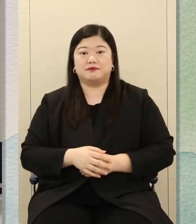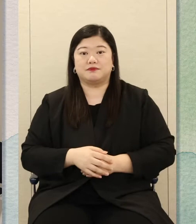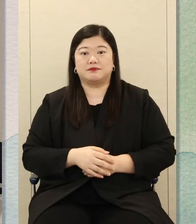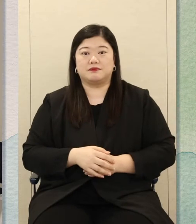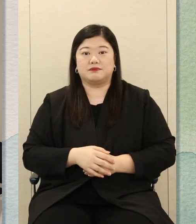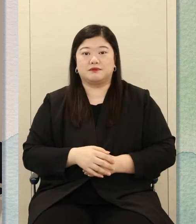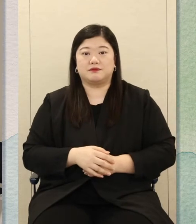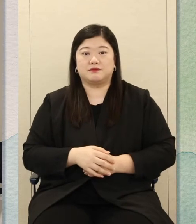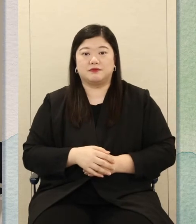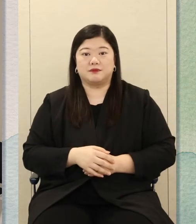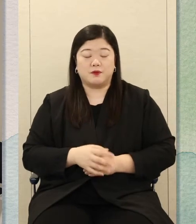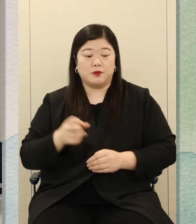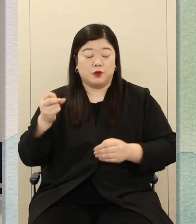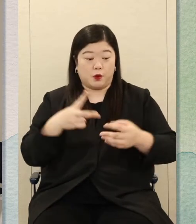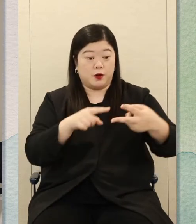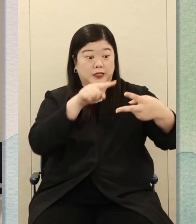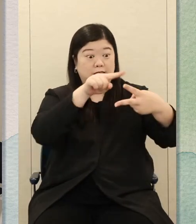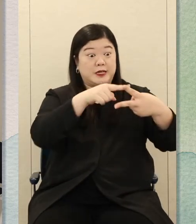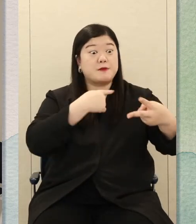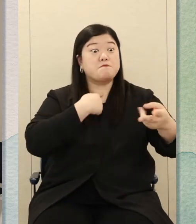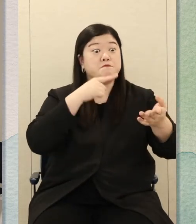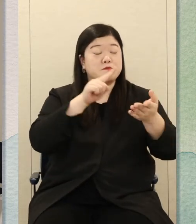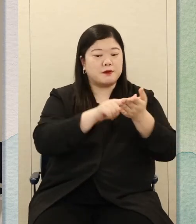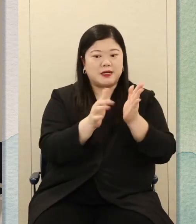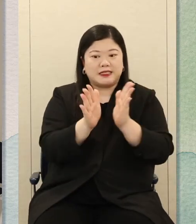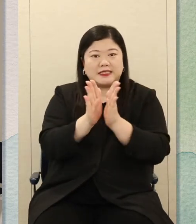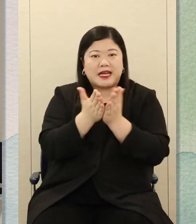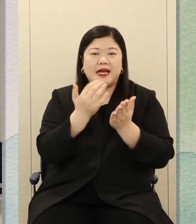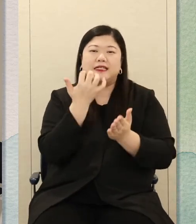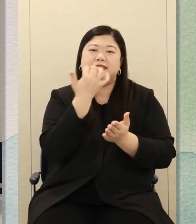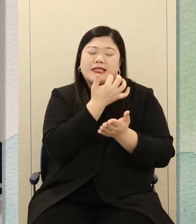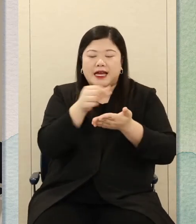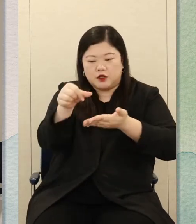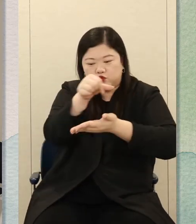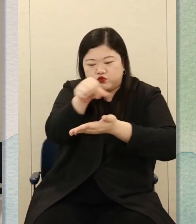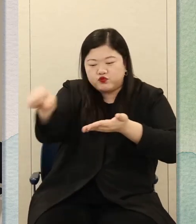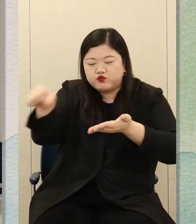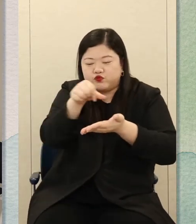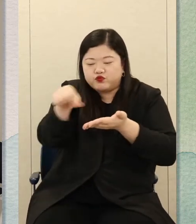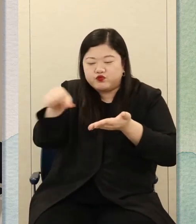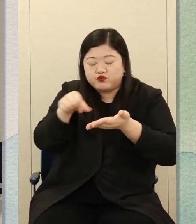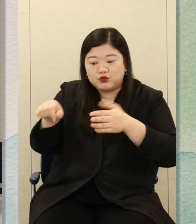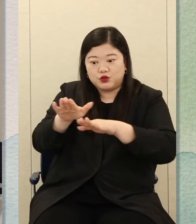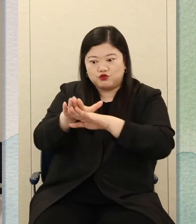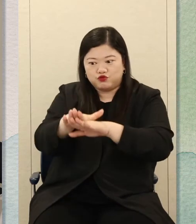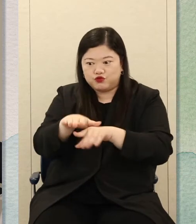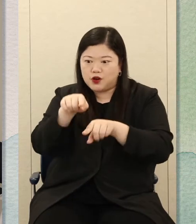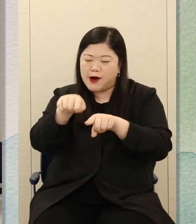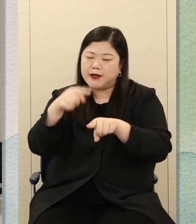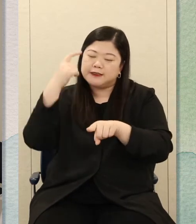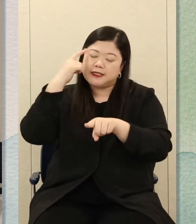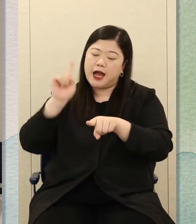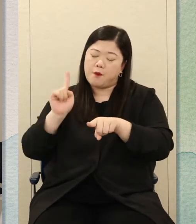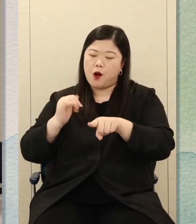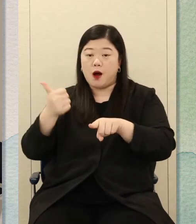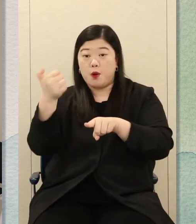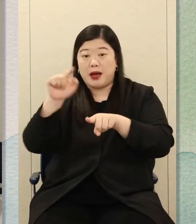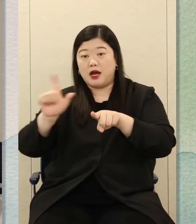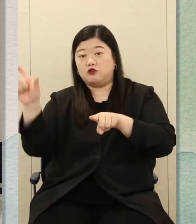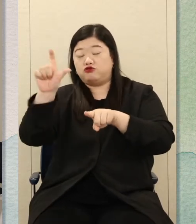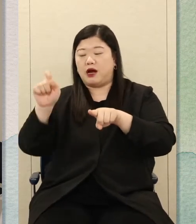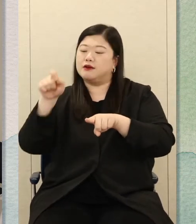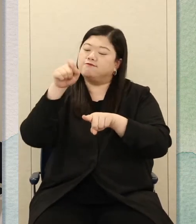구절들을 잘 밑줄 그어가지고 그걸 먼저 좀 읽고 이야기를 같이 한다. 이렇게 하는 게 모임에는